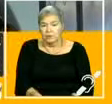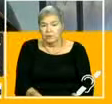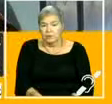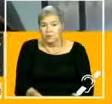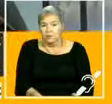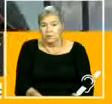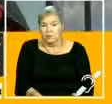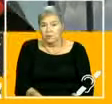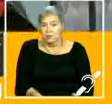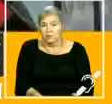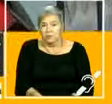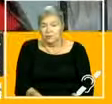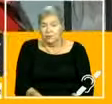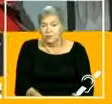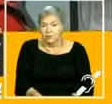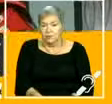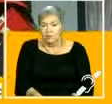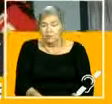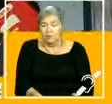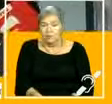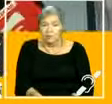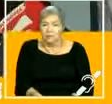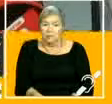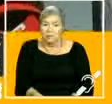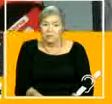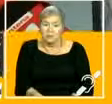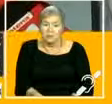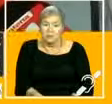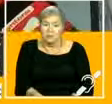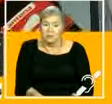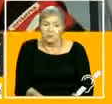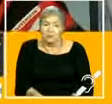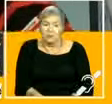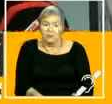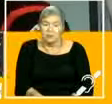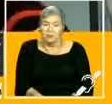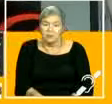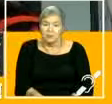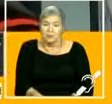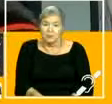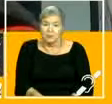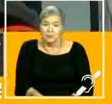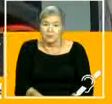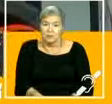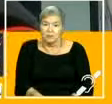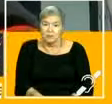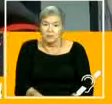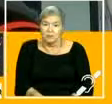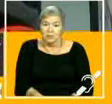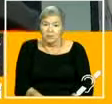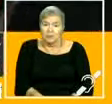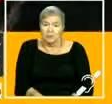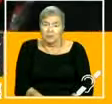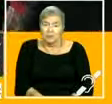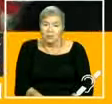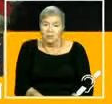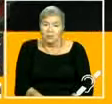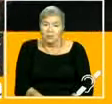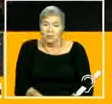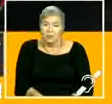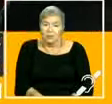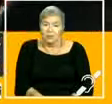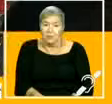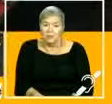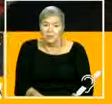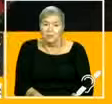But many people like are disappeared, kidnapped, murdered in the streets. Asta ce trebuie